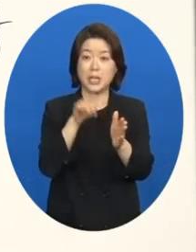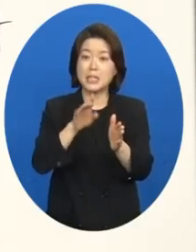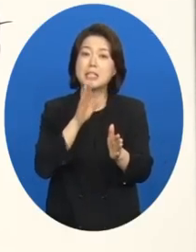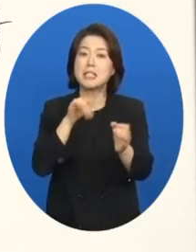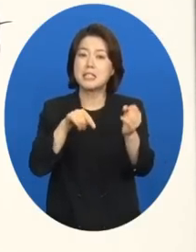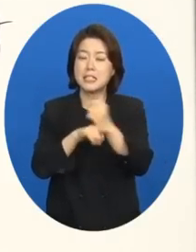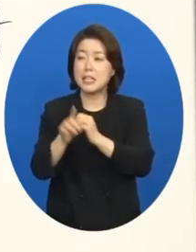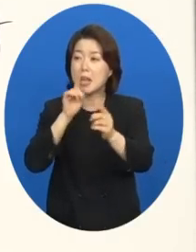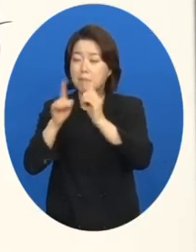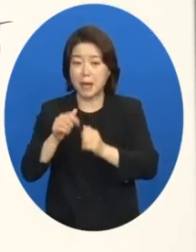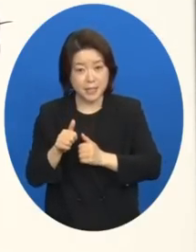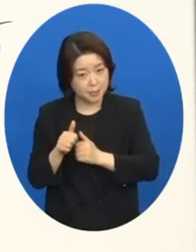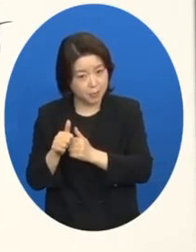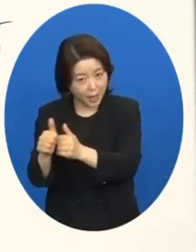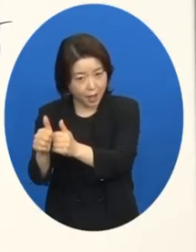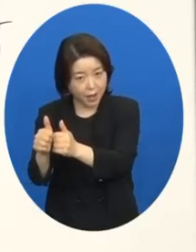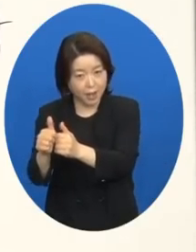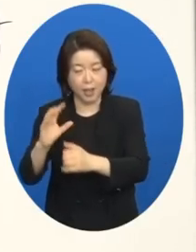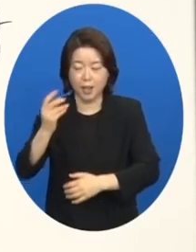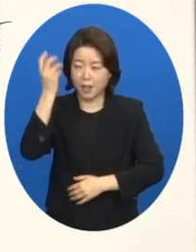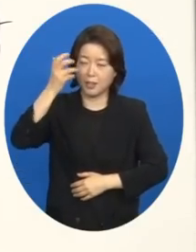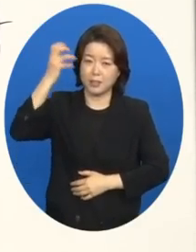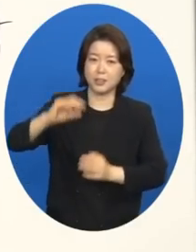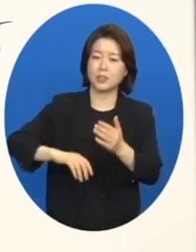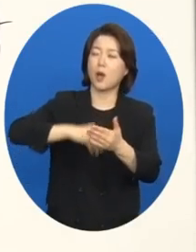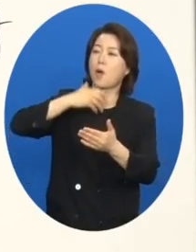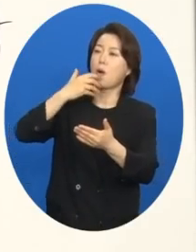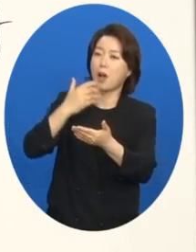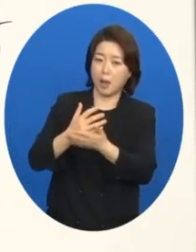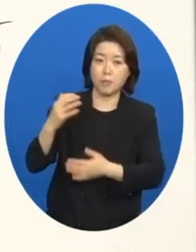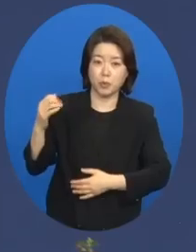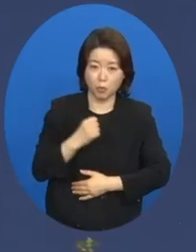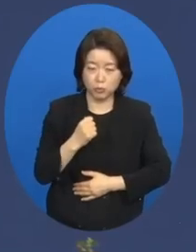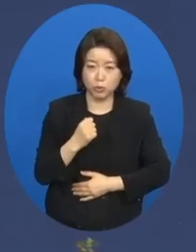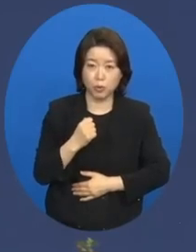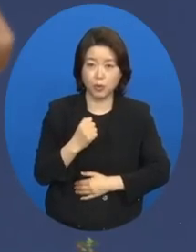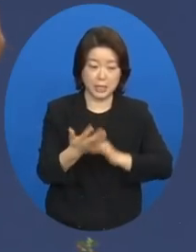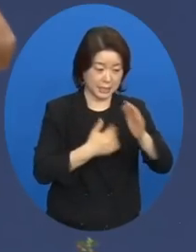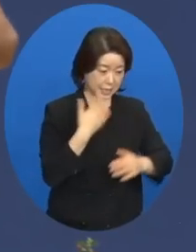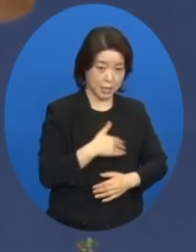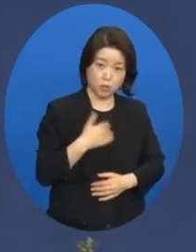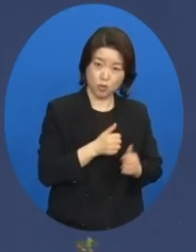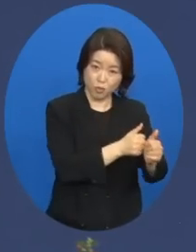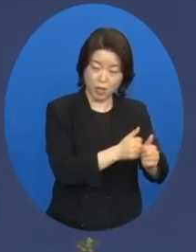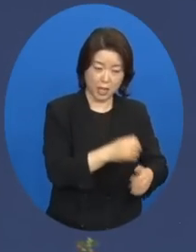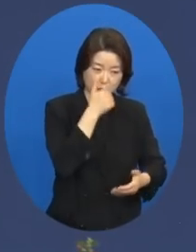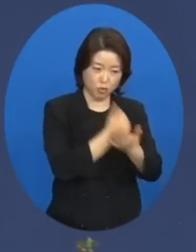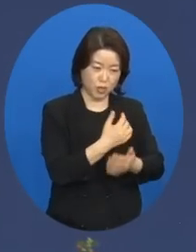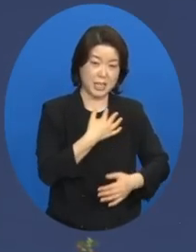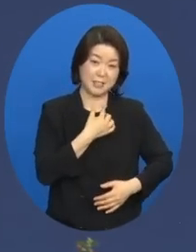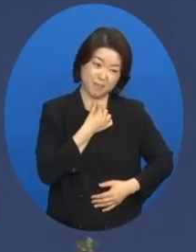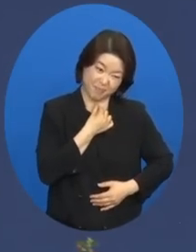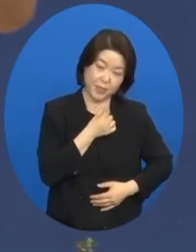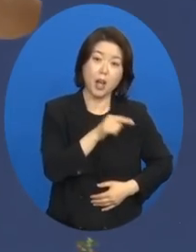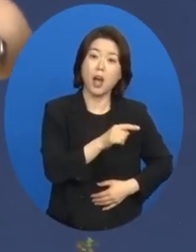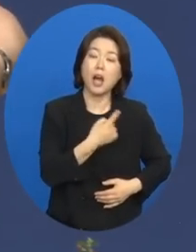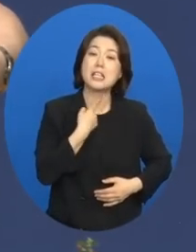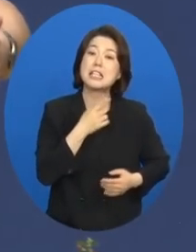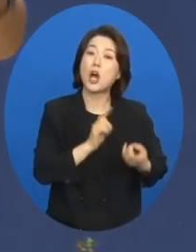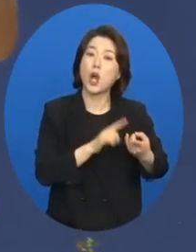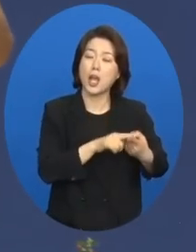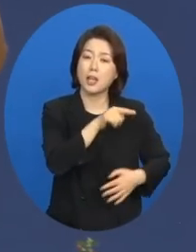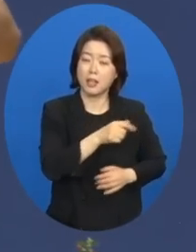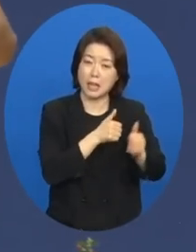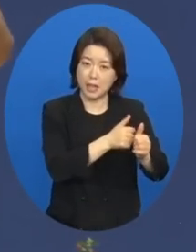진리의 말씀을 따라서 성령의 감동으로 이전에는 육체와 죄의 정욕으로